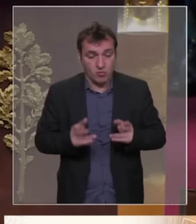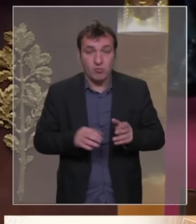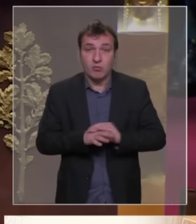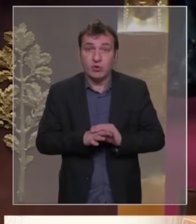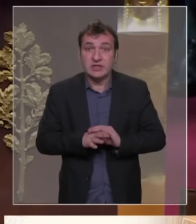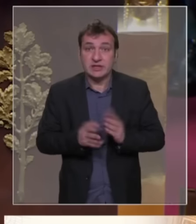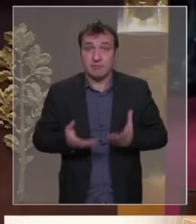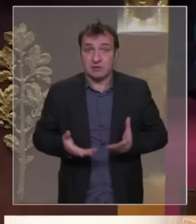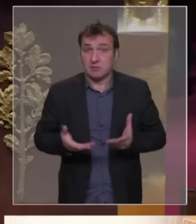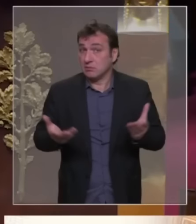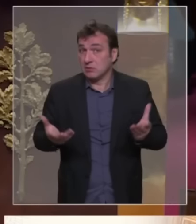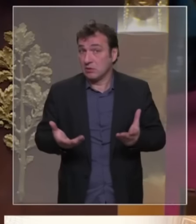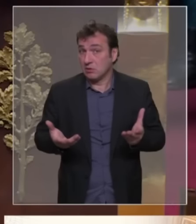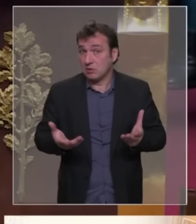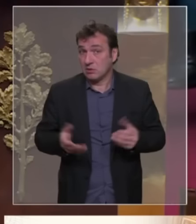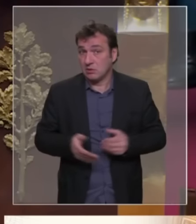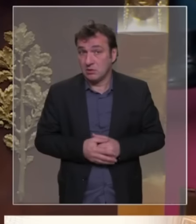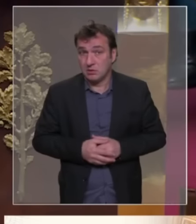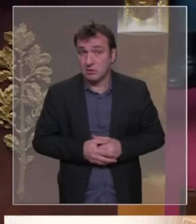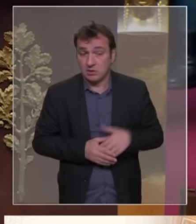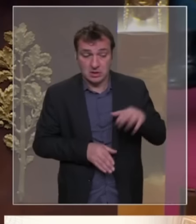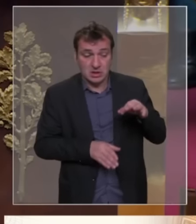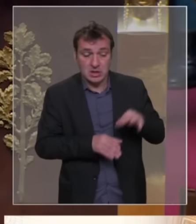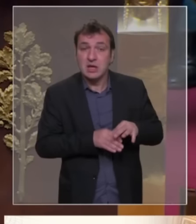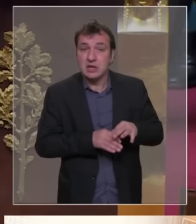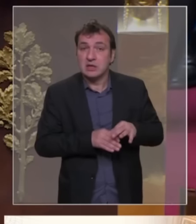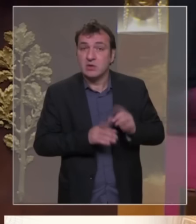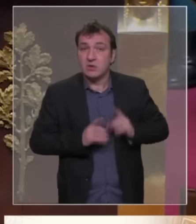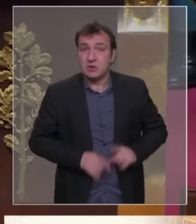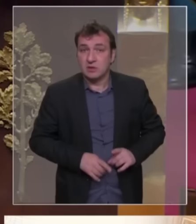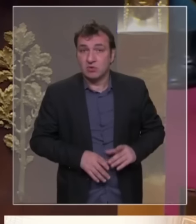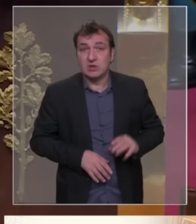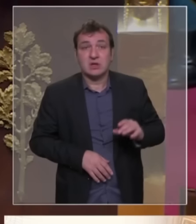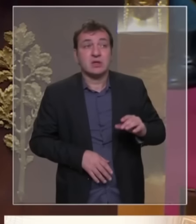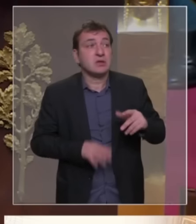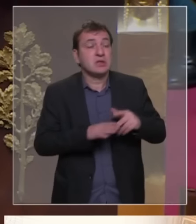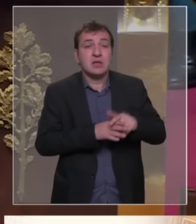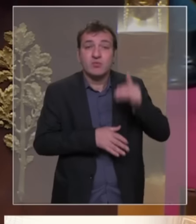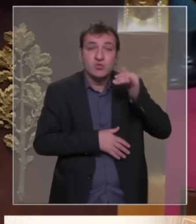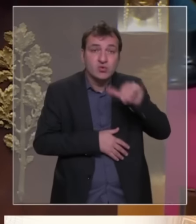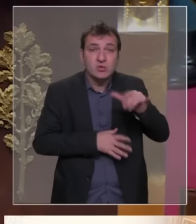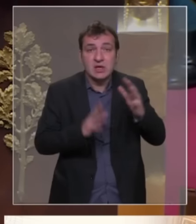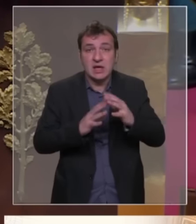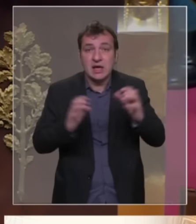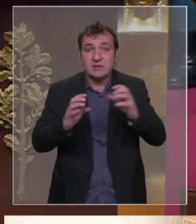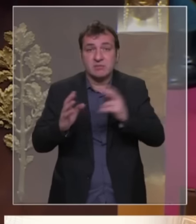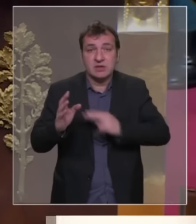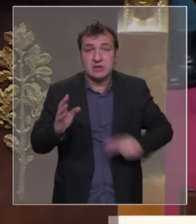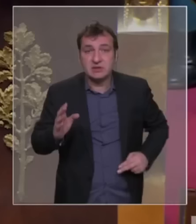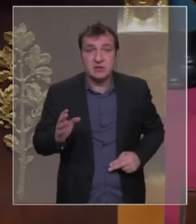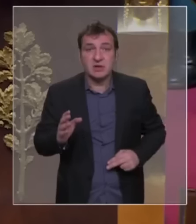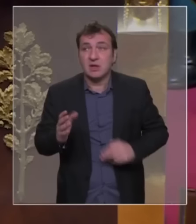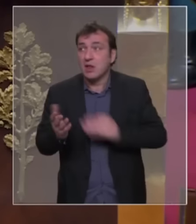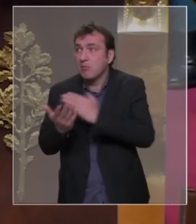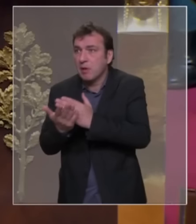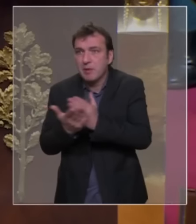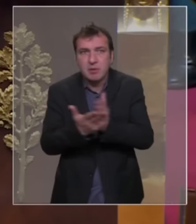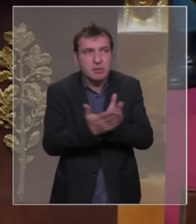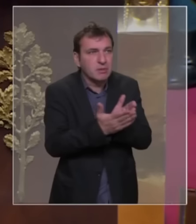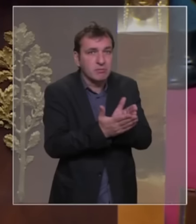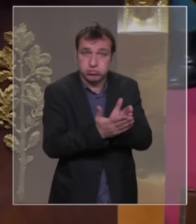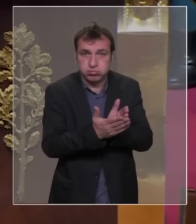sommes. Les élections législatives ont abouti début juillet à une Assemblée nationale divisée comme jamais elle ne l'a